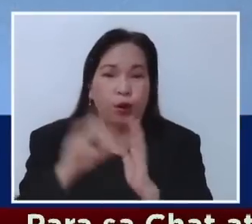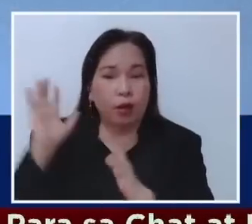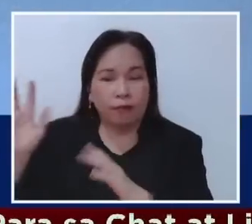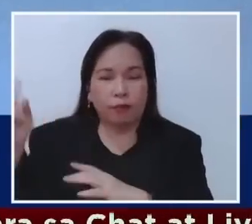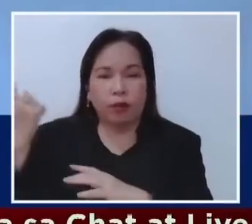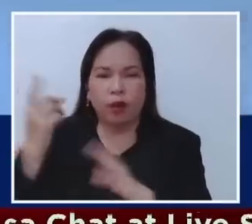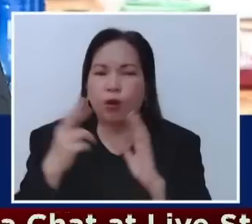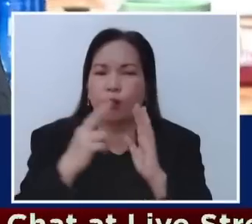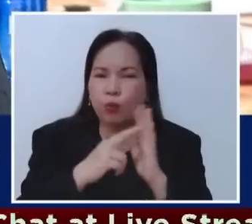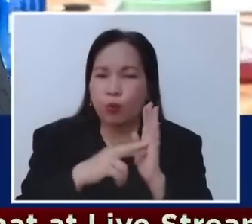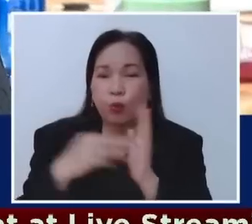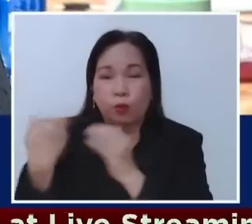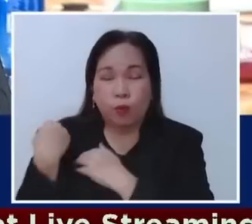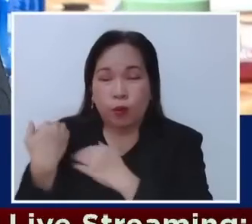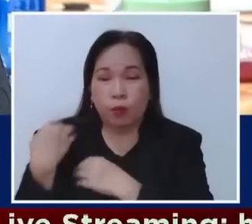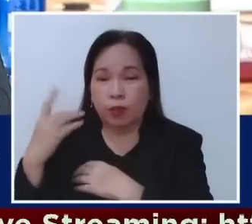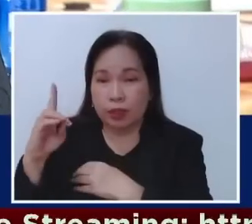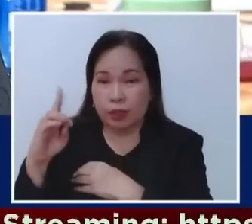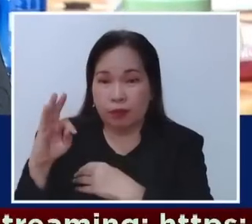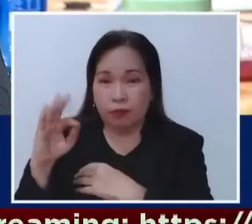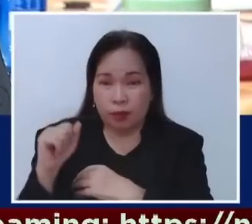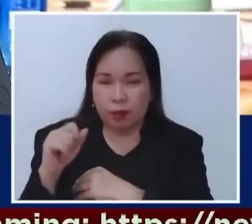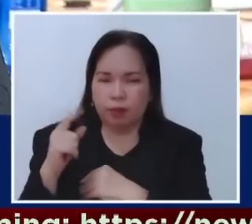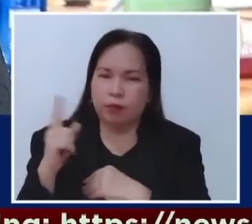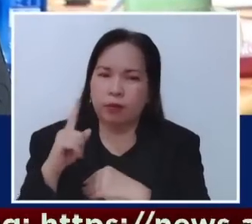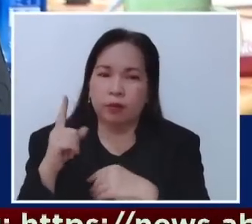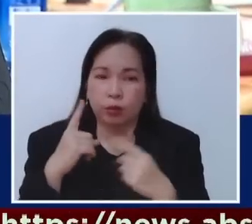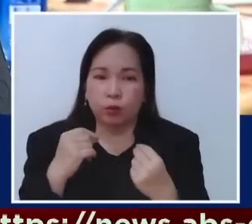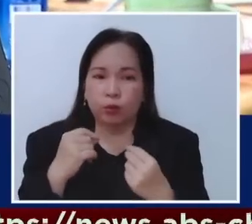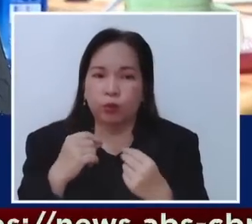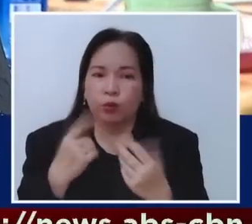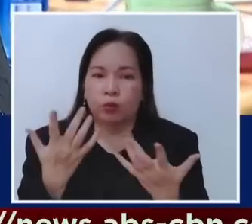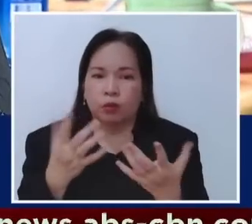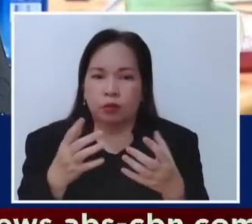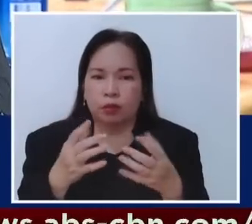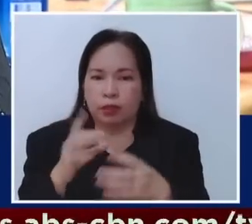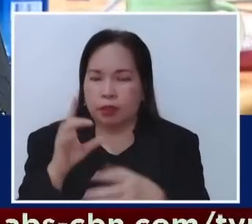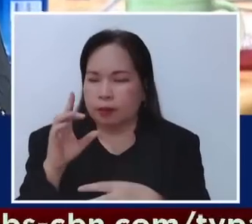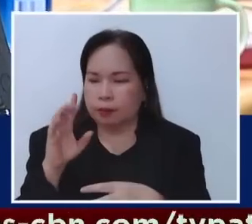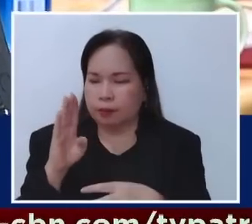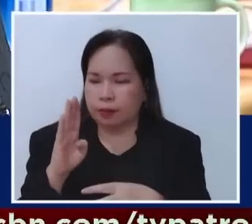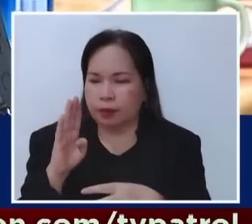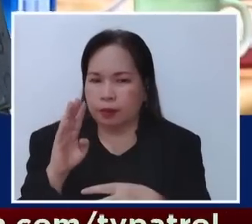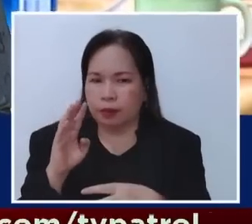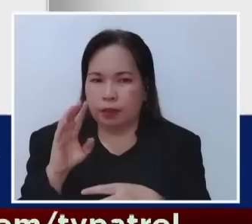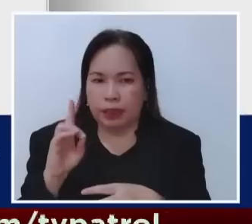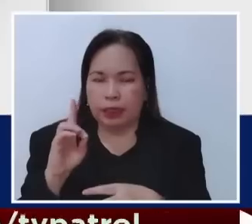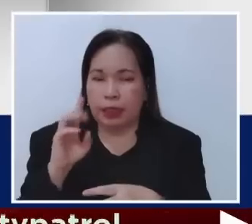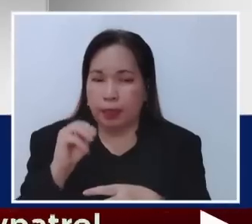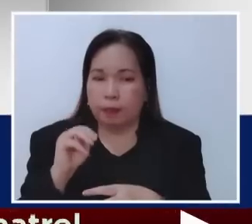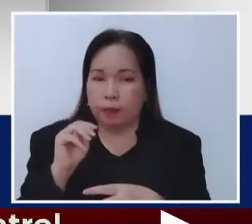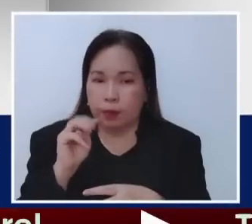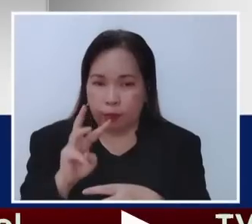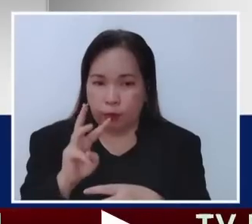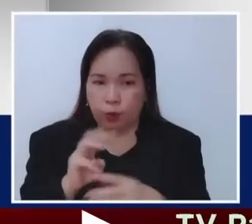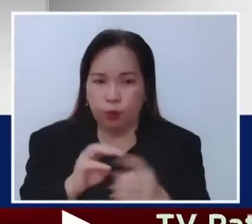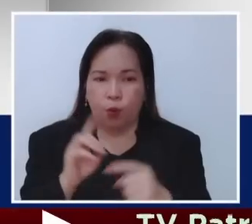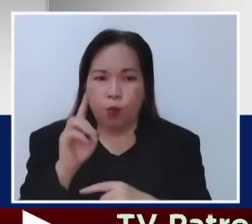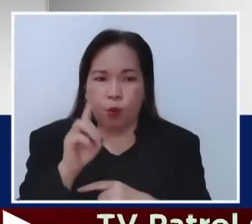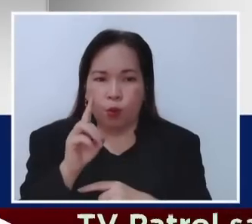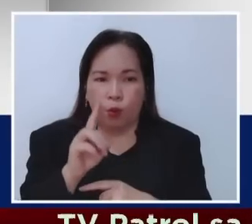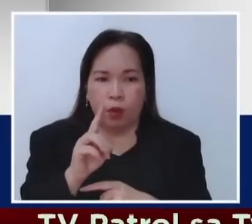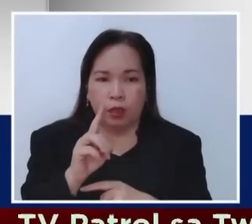ay bilang pagsunod sa batas na bumuo sa DMW, ang Republic Act 11641. Kasama sa